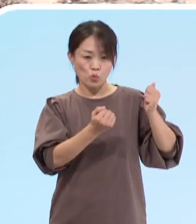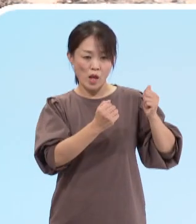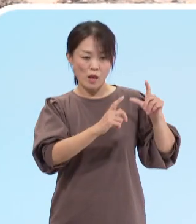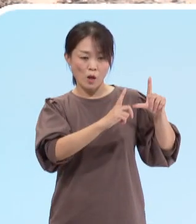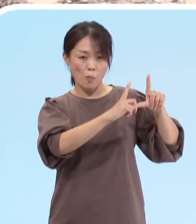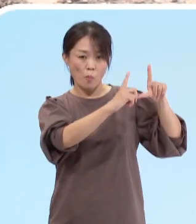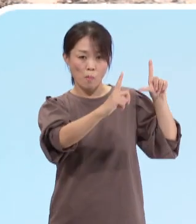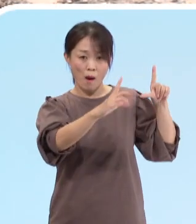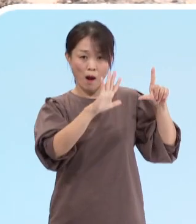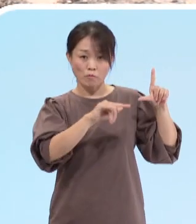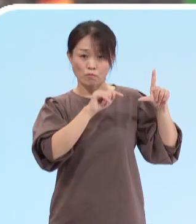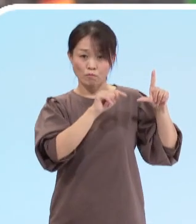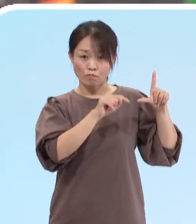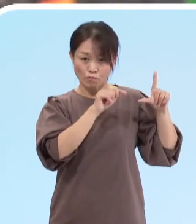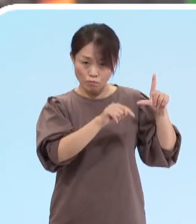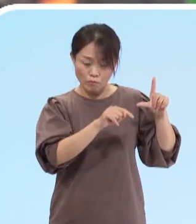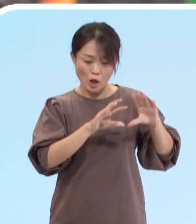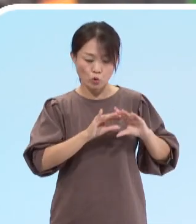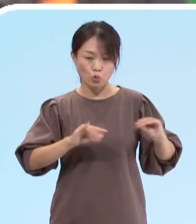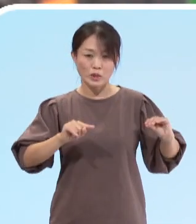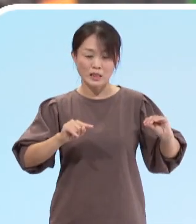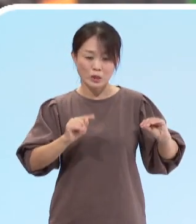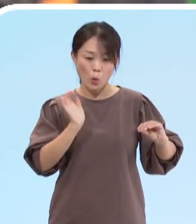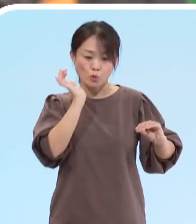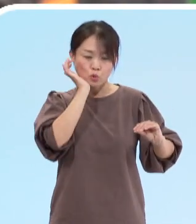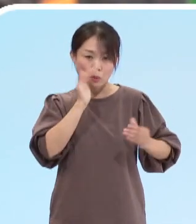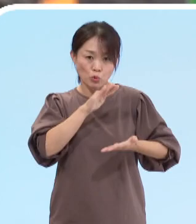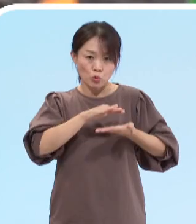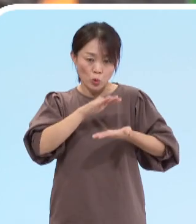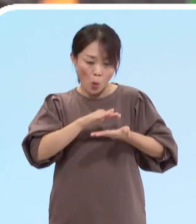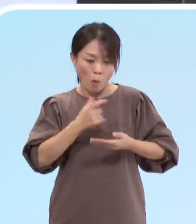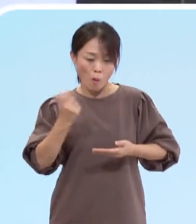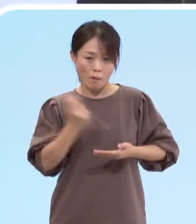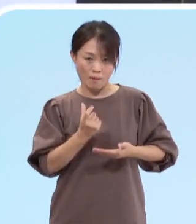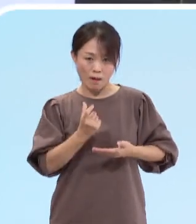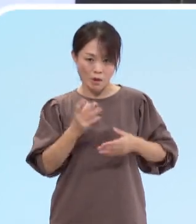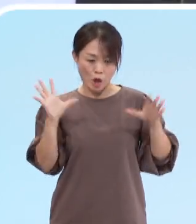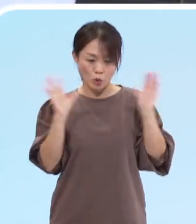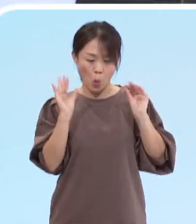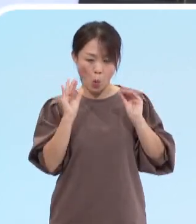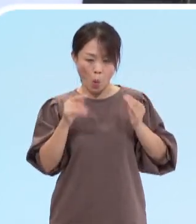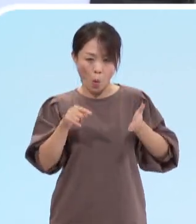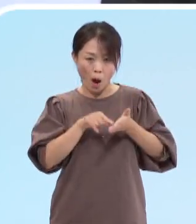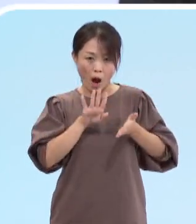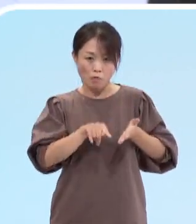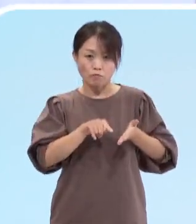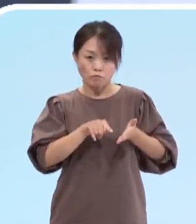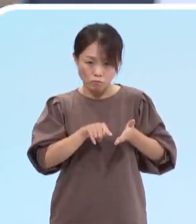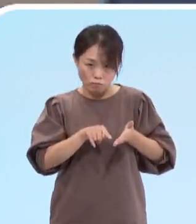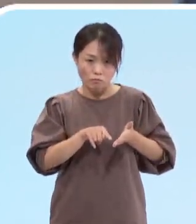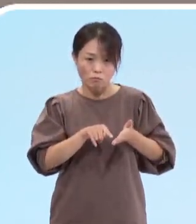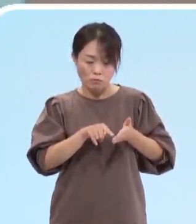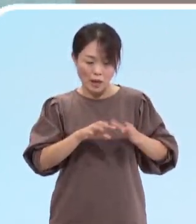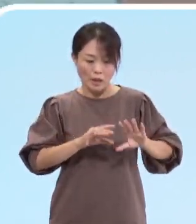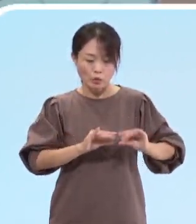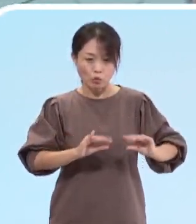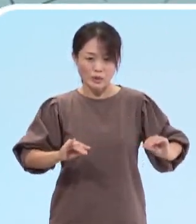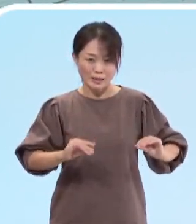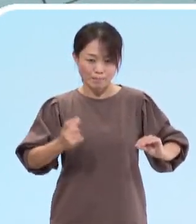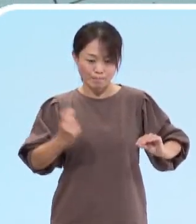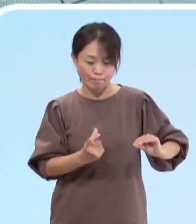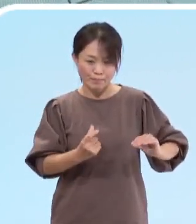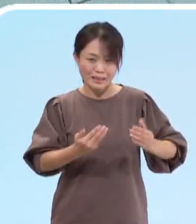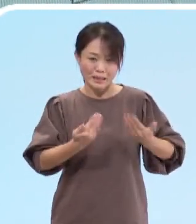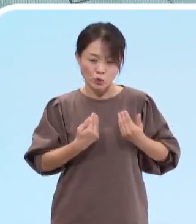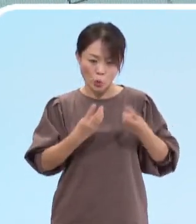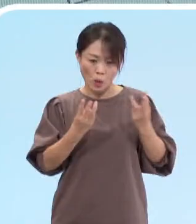運転席に設置されたモニターには土の水分量や硬さなどの情報が入力されていて、土を締め固